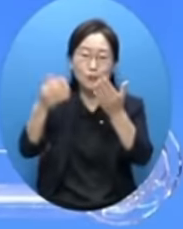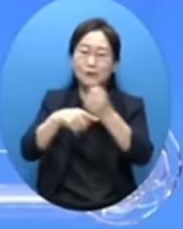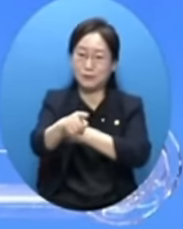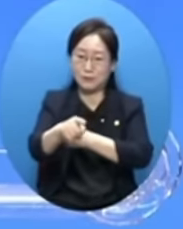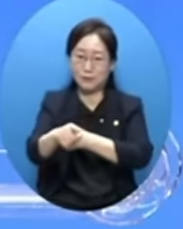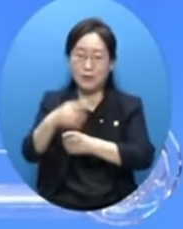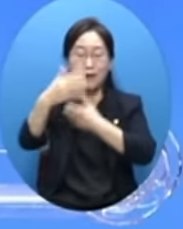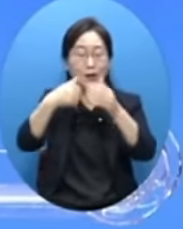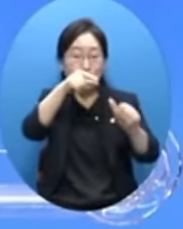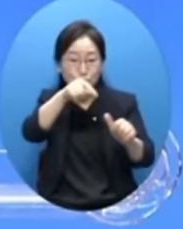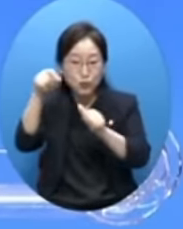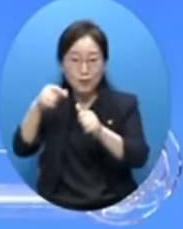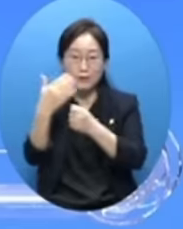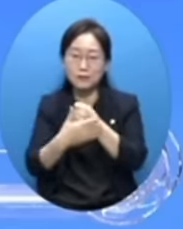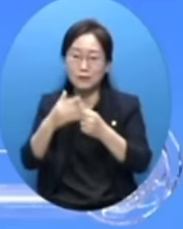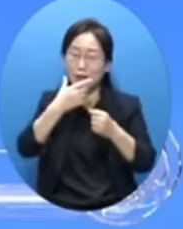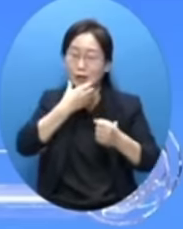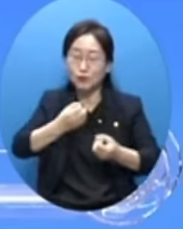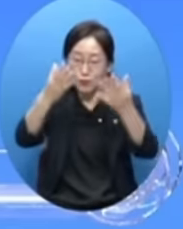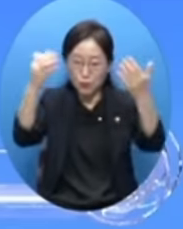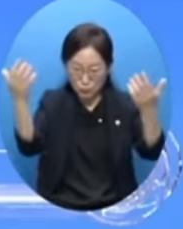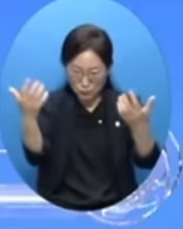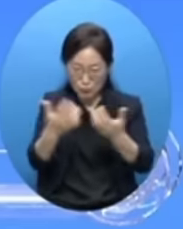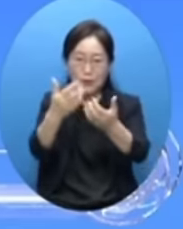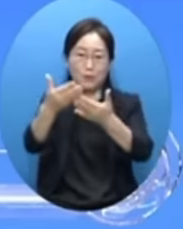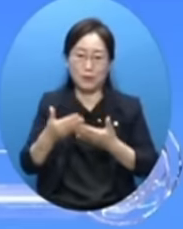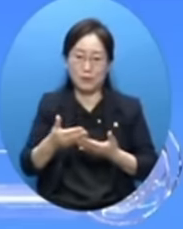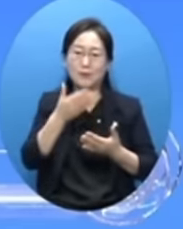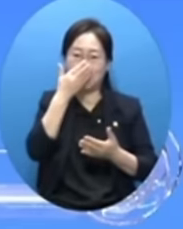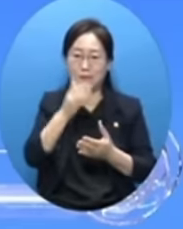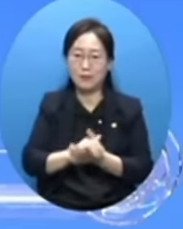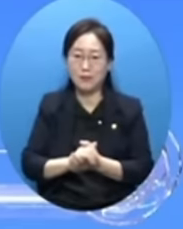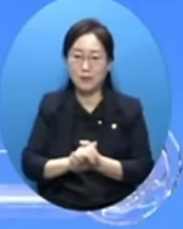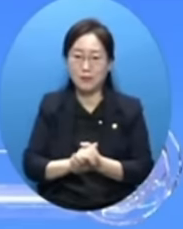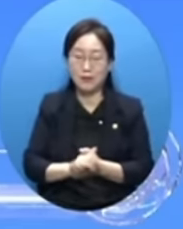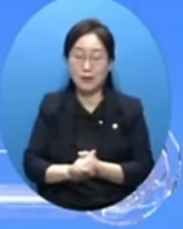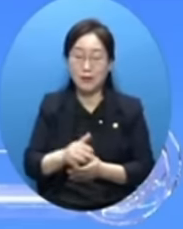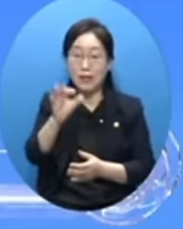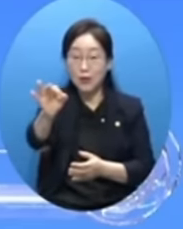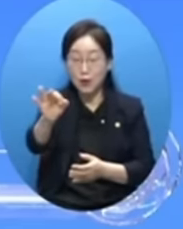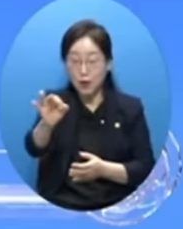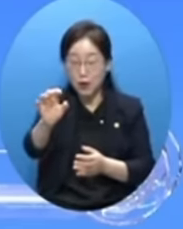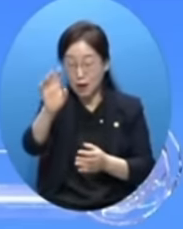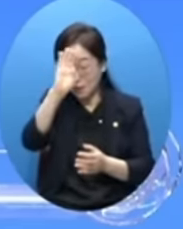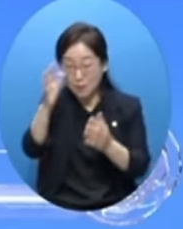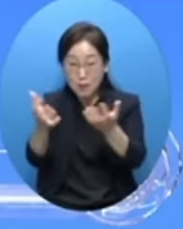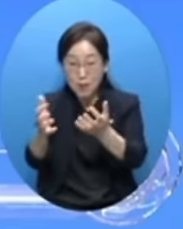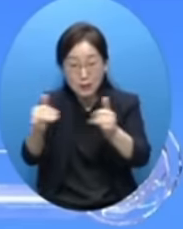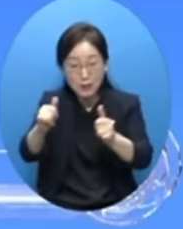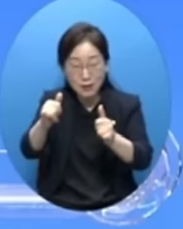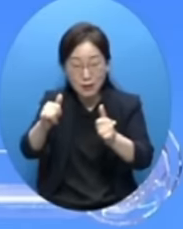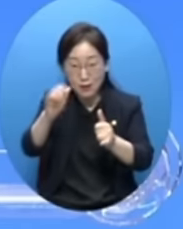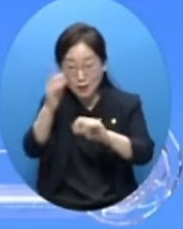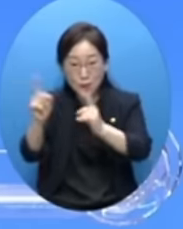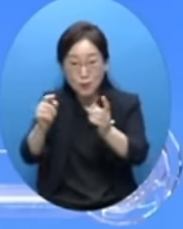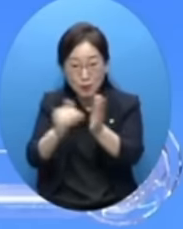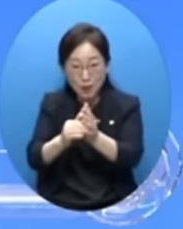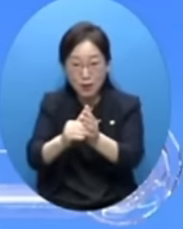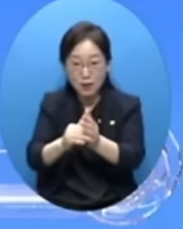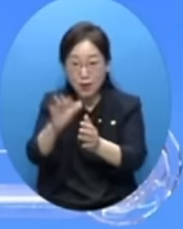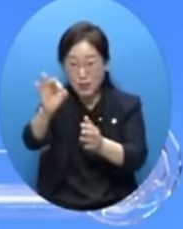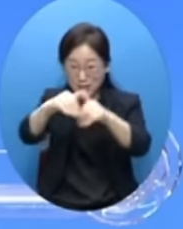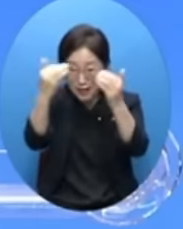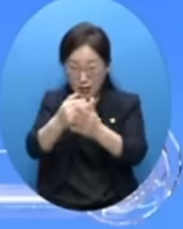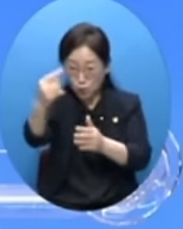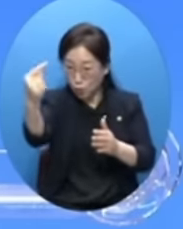은혜가 하면 오늘 은혜와 축복이 우리에게 임하게 되는 것입니다. 열 명이 다 고침 받았는데 열 명이 다 와서 감사한 것이 아니라